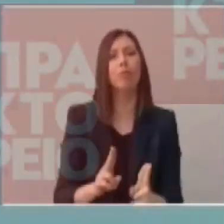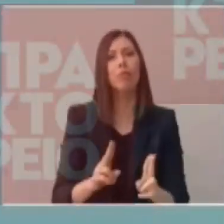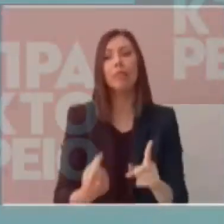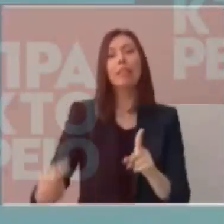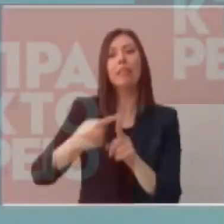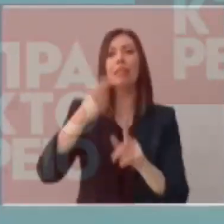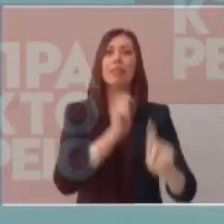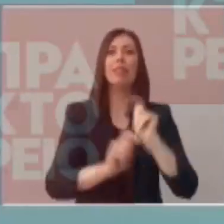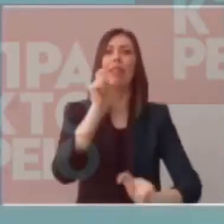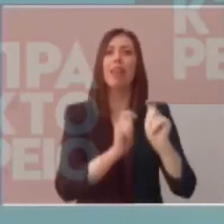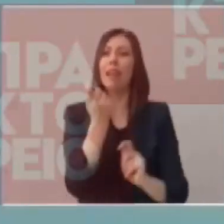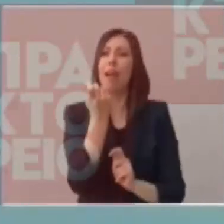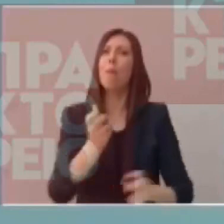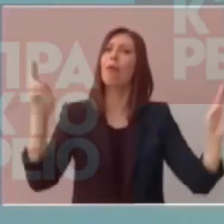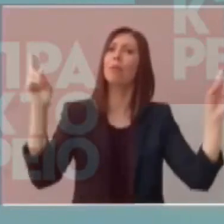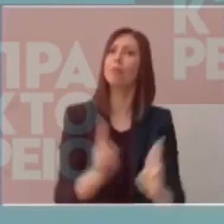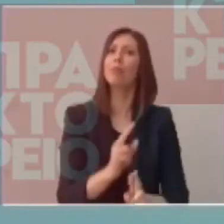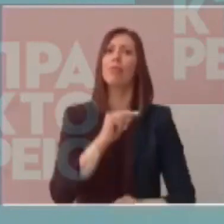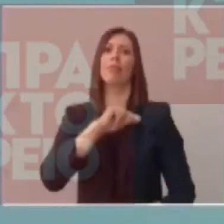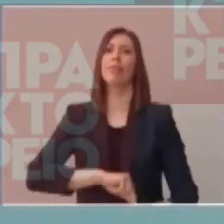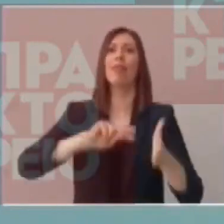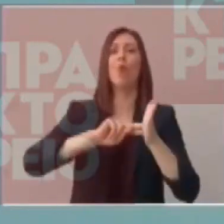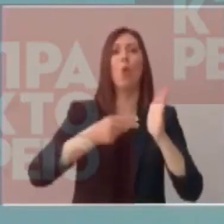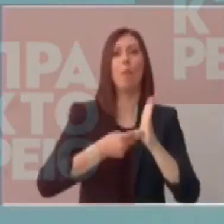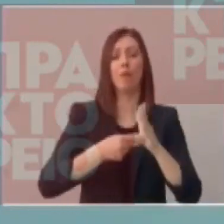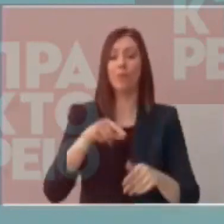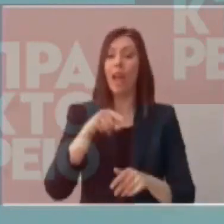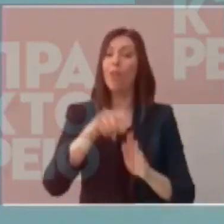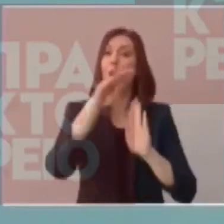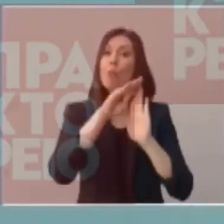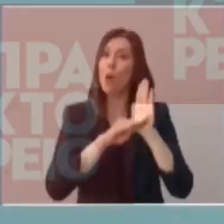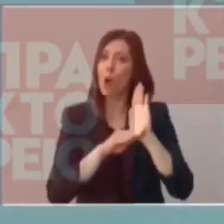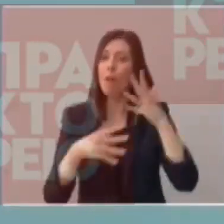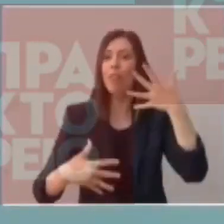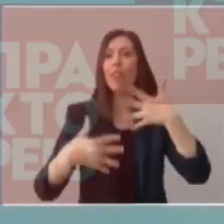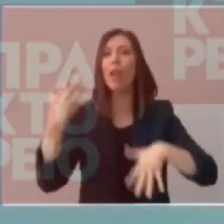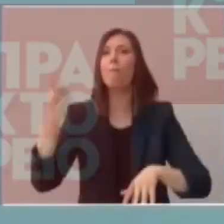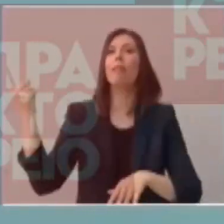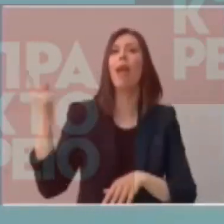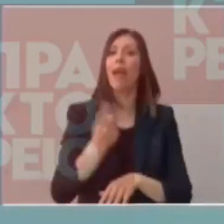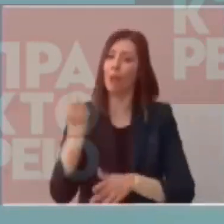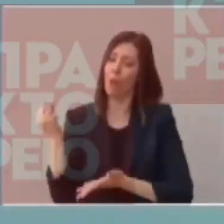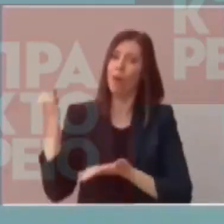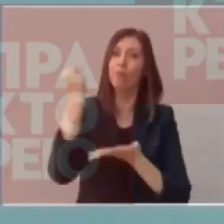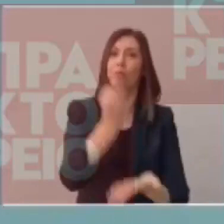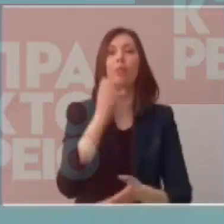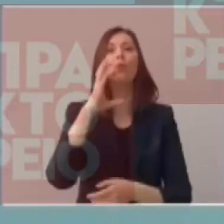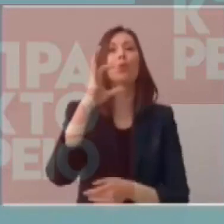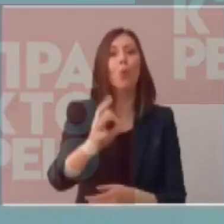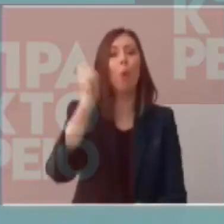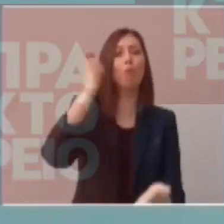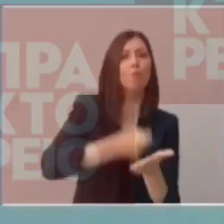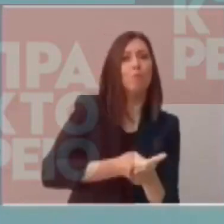θα επιδοτεί κατά 15% την αγορά ή μίσθωση ηλεκτρικών